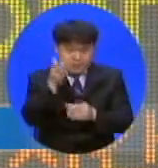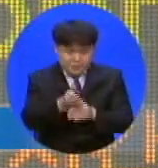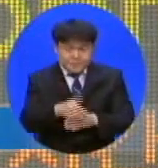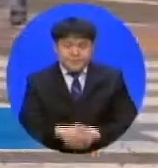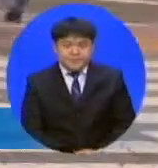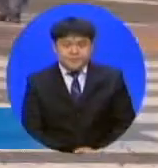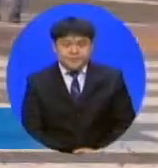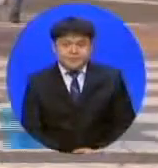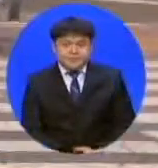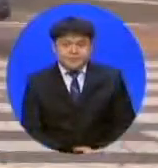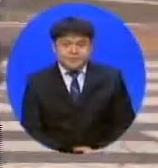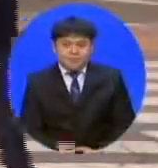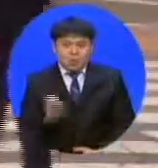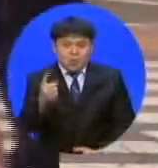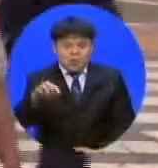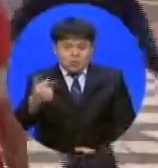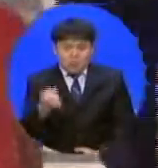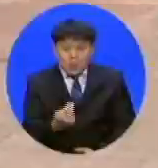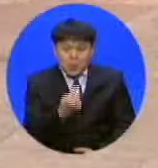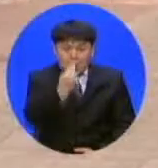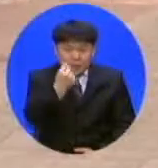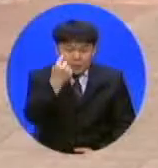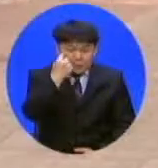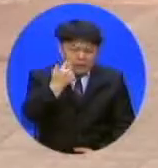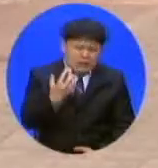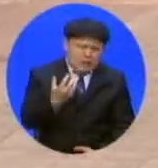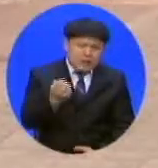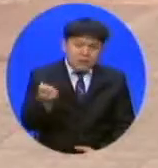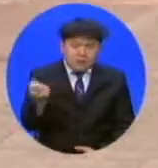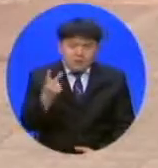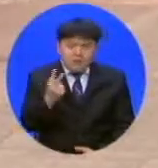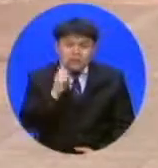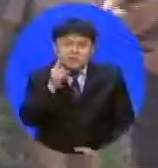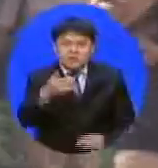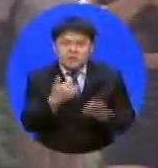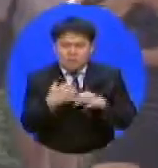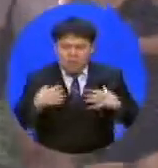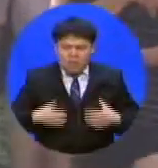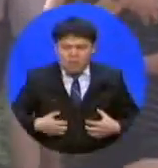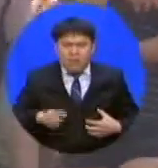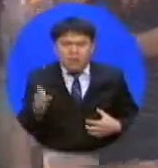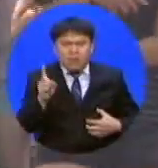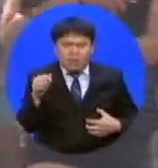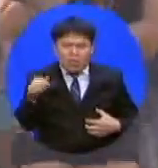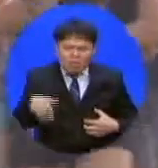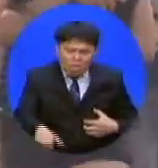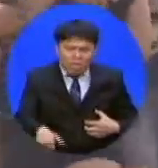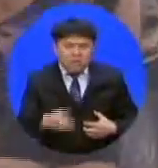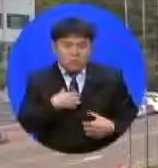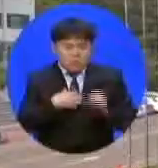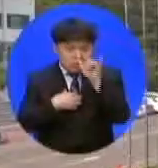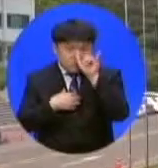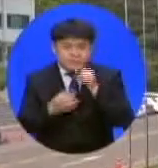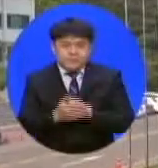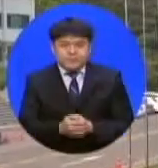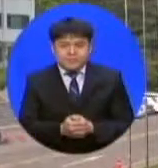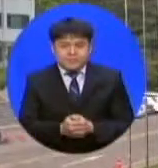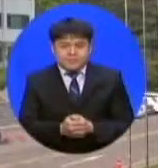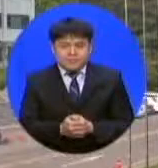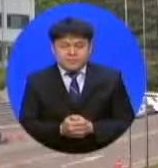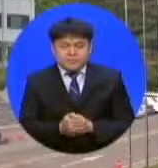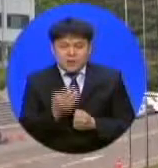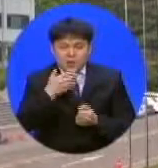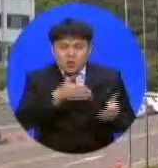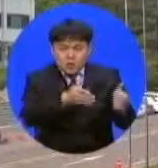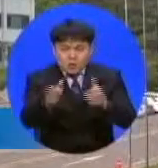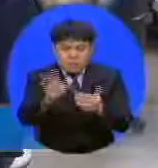있습니다. 오존은 호흡기와 눈에 자극을 주고 심하면 폐 기능까지 저하시킬 수 있습니다.